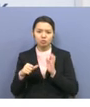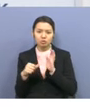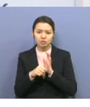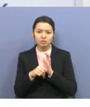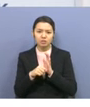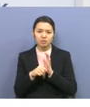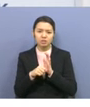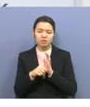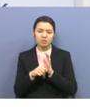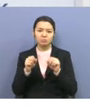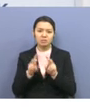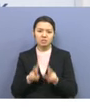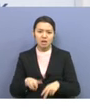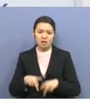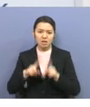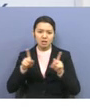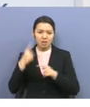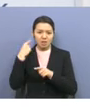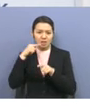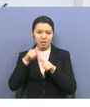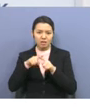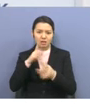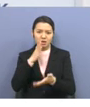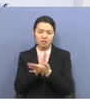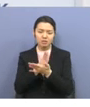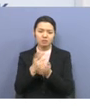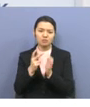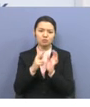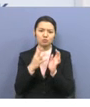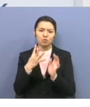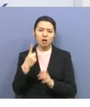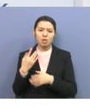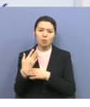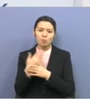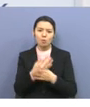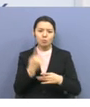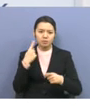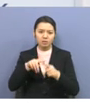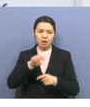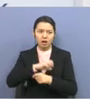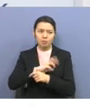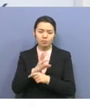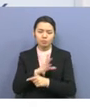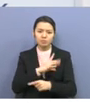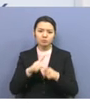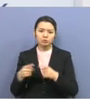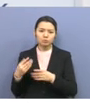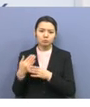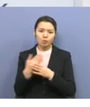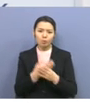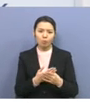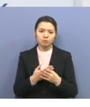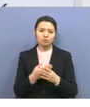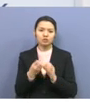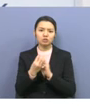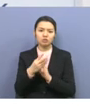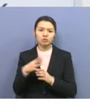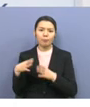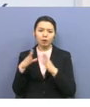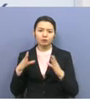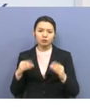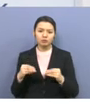және 36 арнайы өрт сөндіру техникалары бар. Бұдан бөлек 48 бірлік көмекші техникамен қамтылған. Жедел құтқару жасағының қарамағында 14